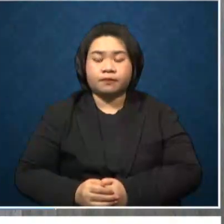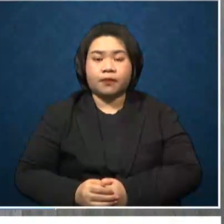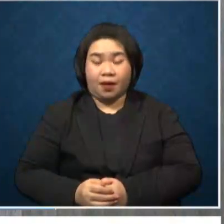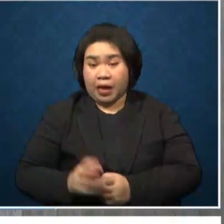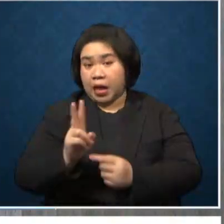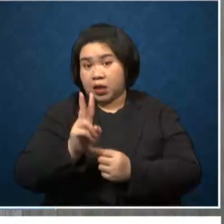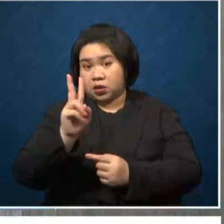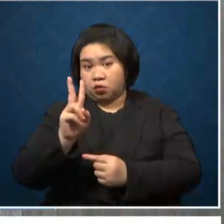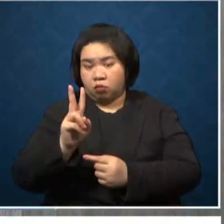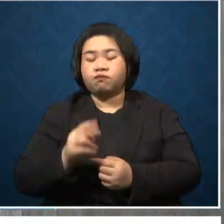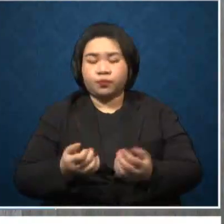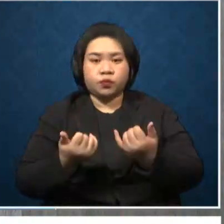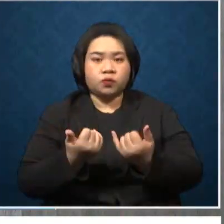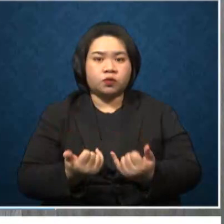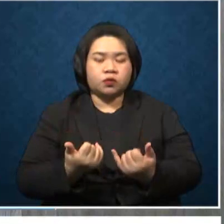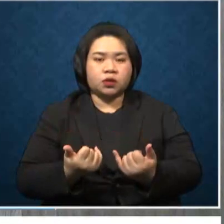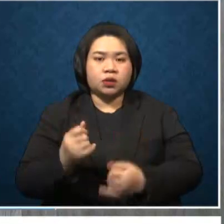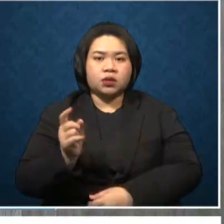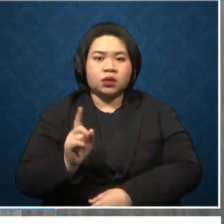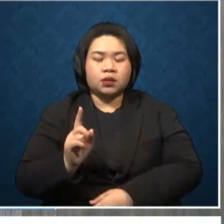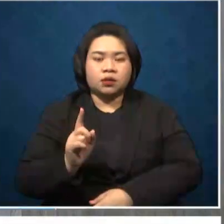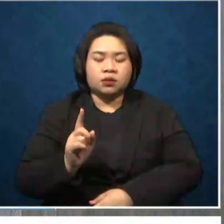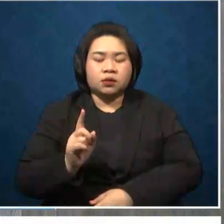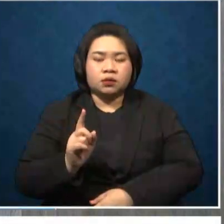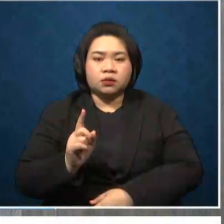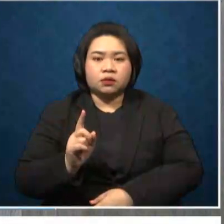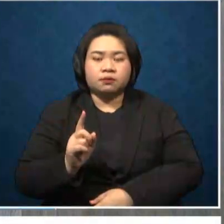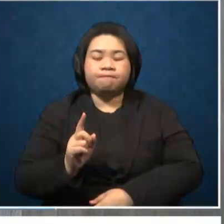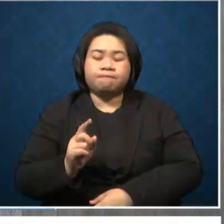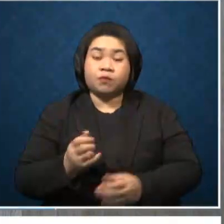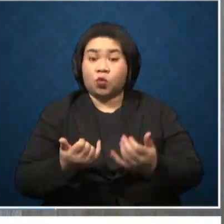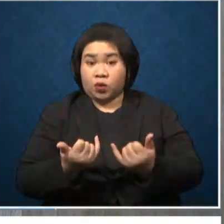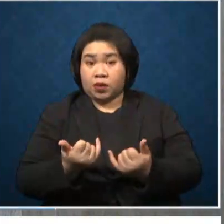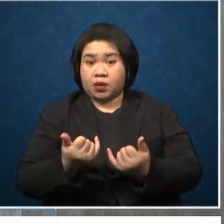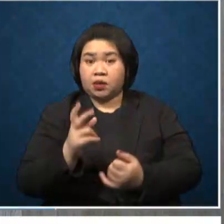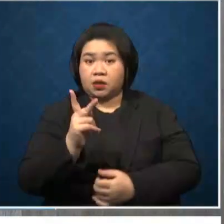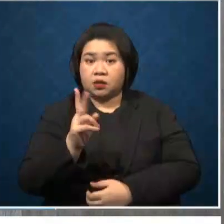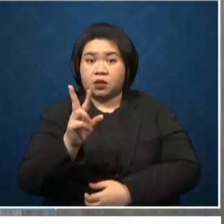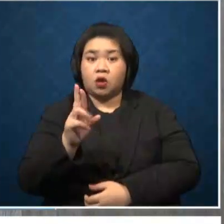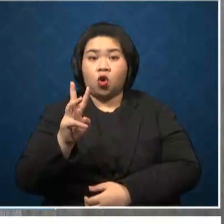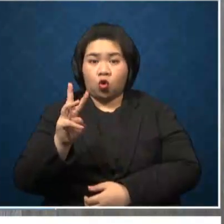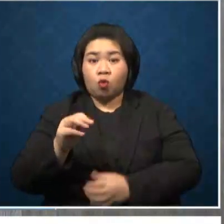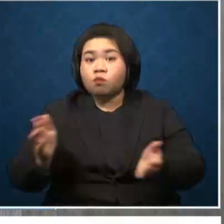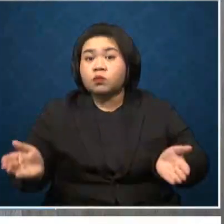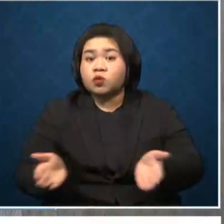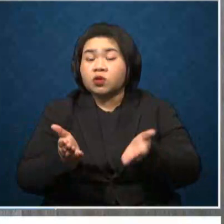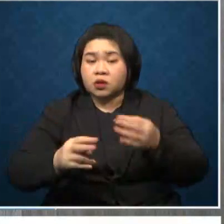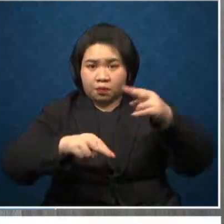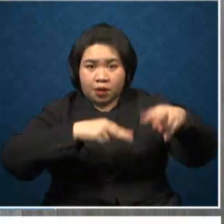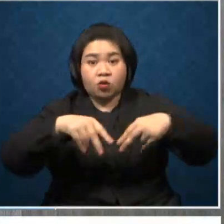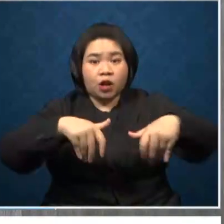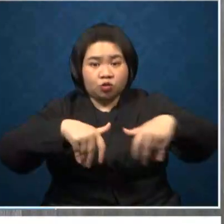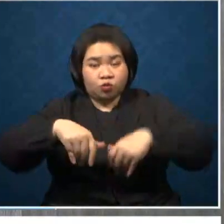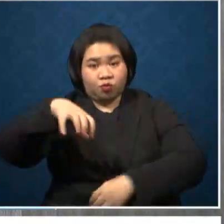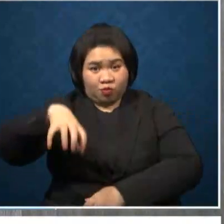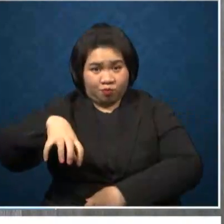วันนี้เราตั้งกลุ่มส่งเสริมการปกครองท้องถิ่นมาเพื่อนสมาชิก